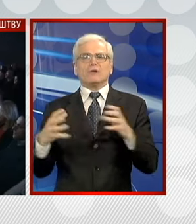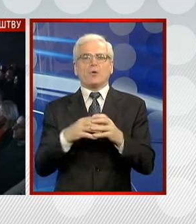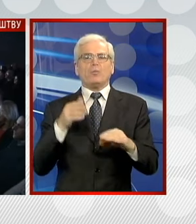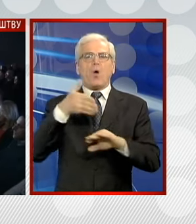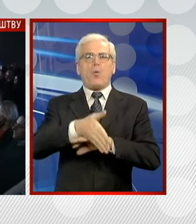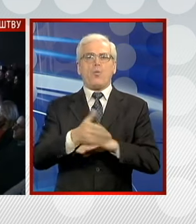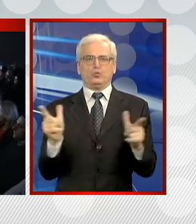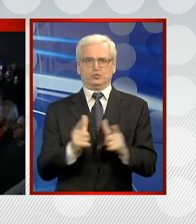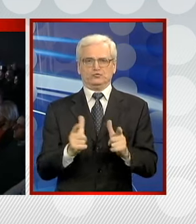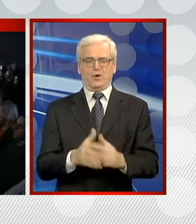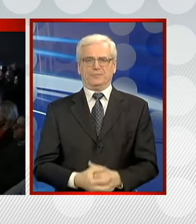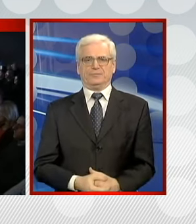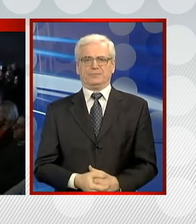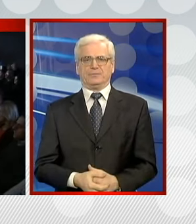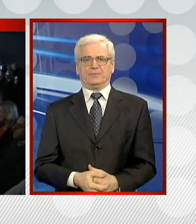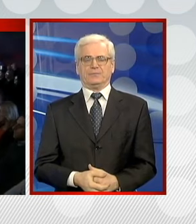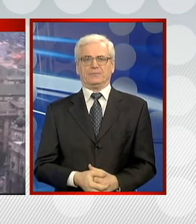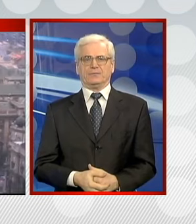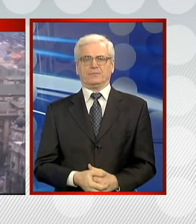u društvo.